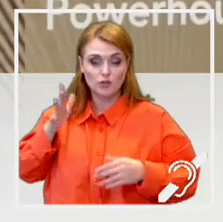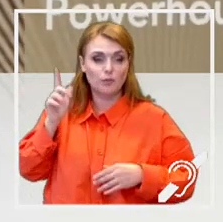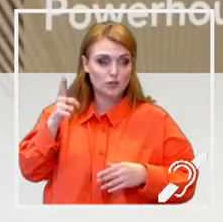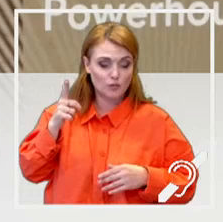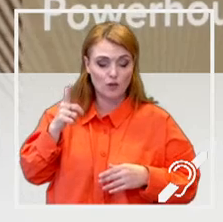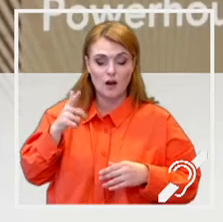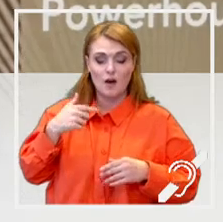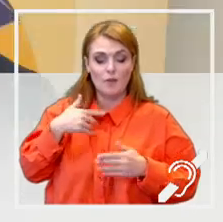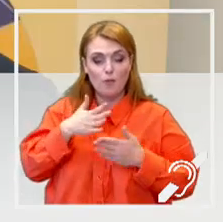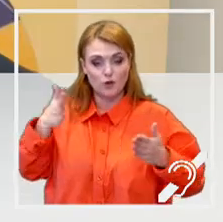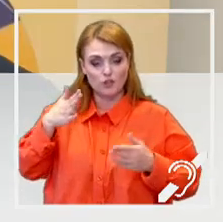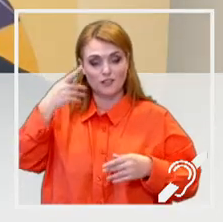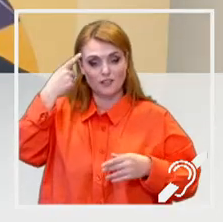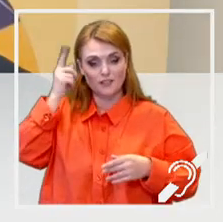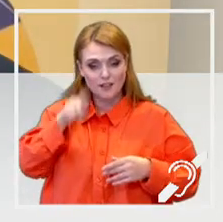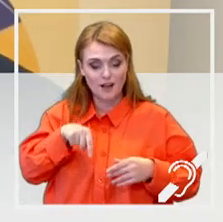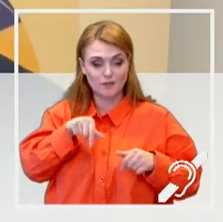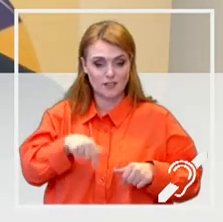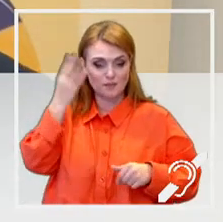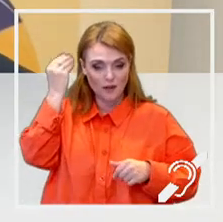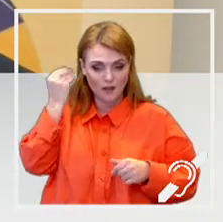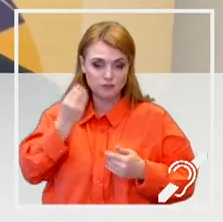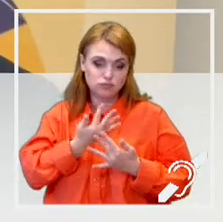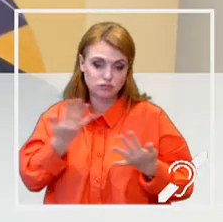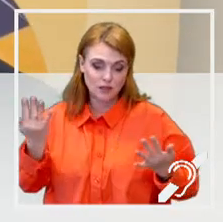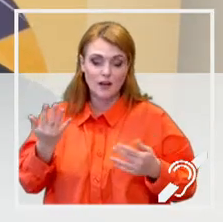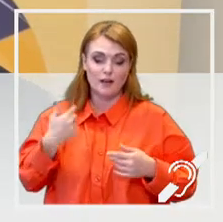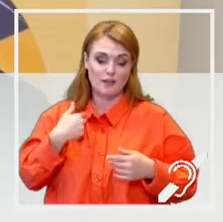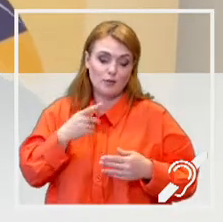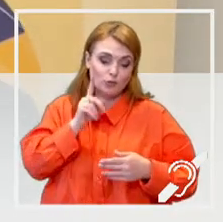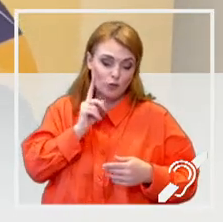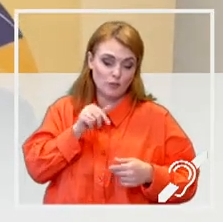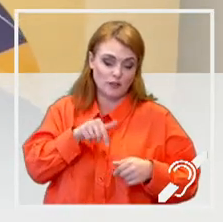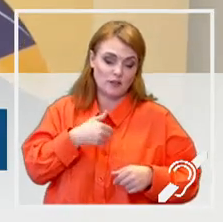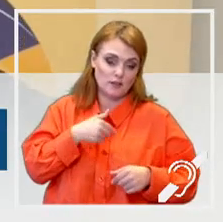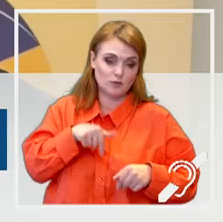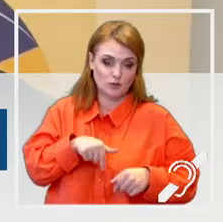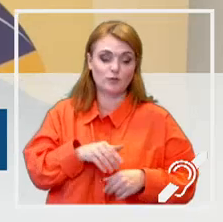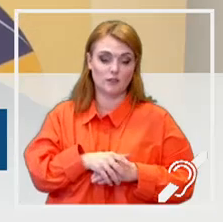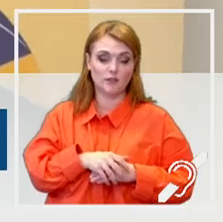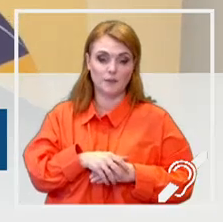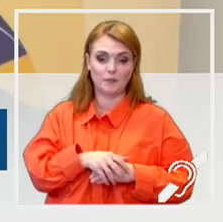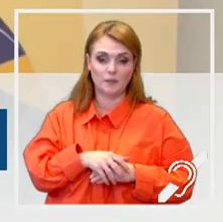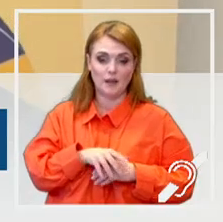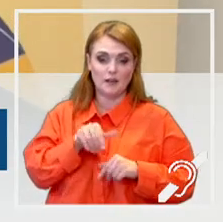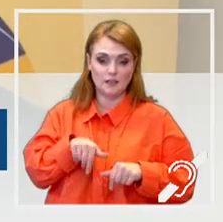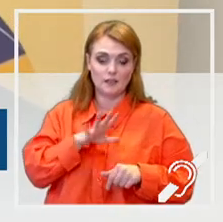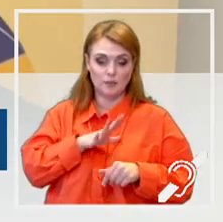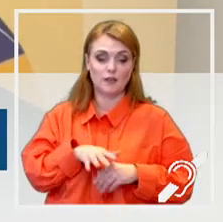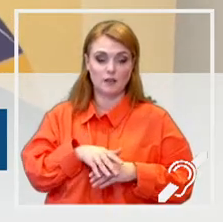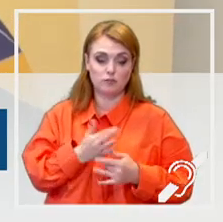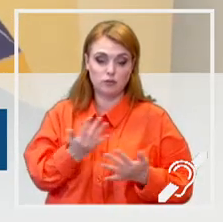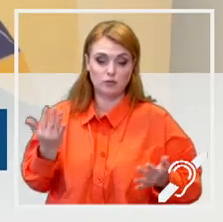să meargă direct la succes. Să zic. Suntem în aceste zile aici pentru întâlniri și identificare de interes din partea partenerilor din